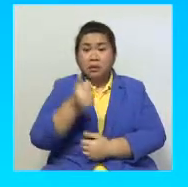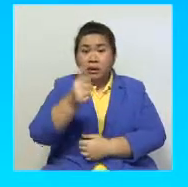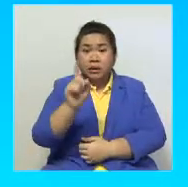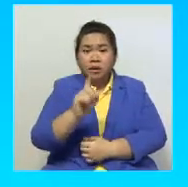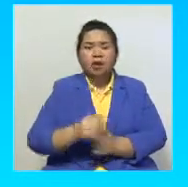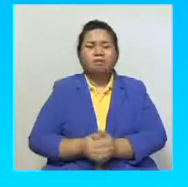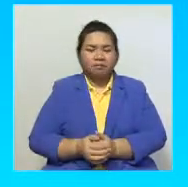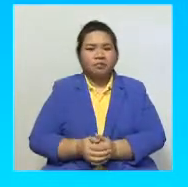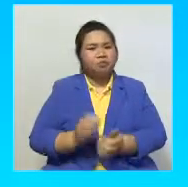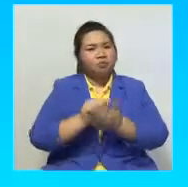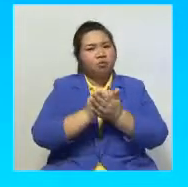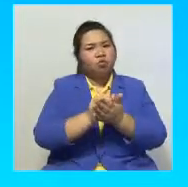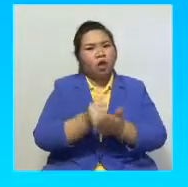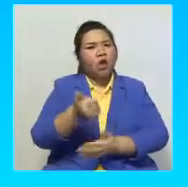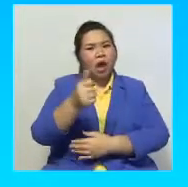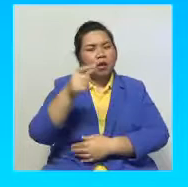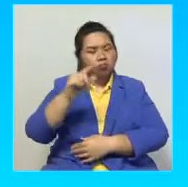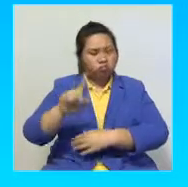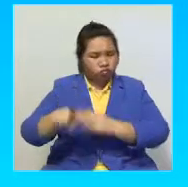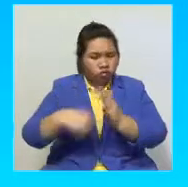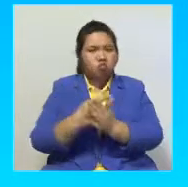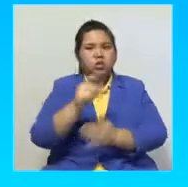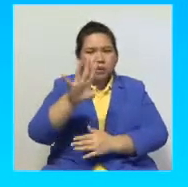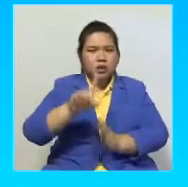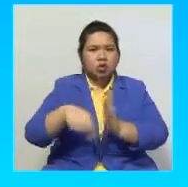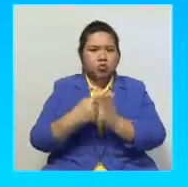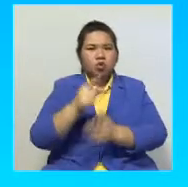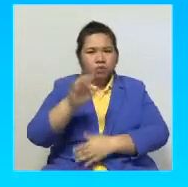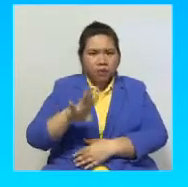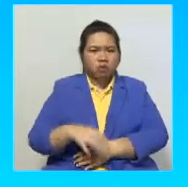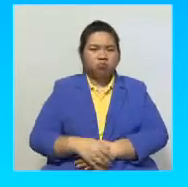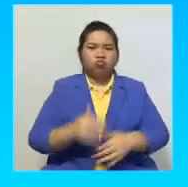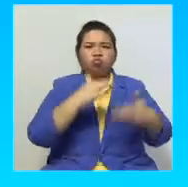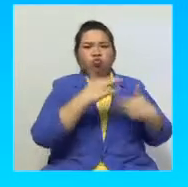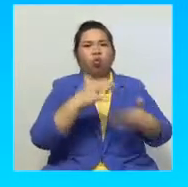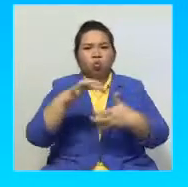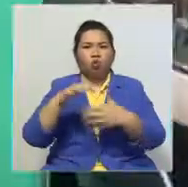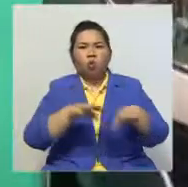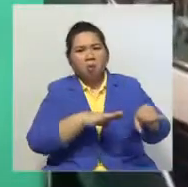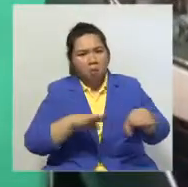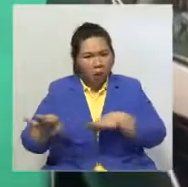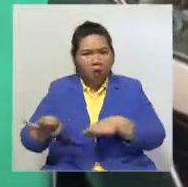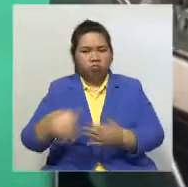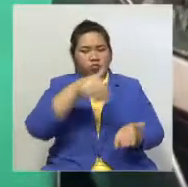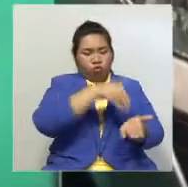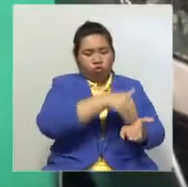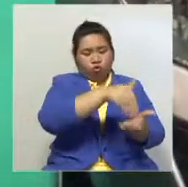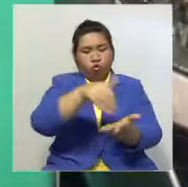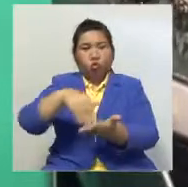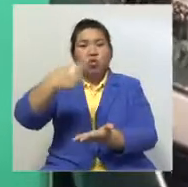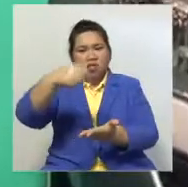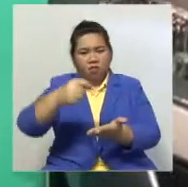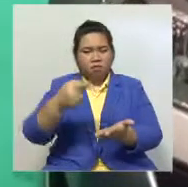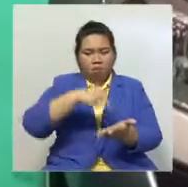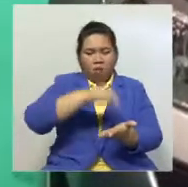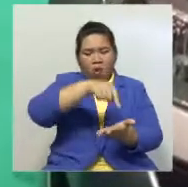ขาก็คือบริการได้ตลอด24ชั่วโมงส่งสินค้าได้พร้อมกันถึง10จุดหมายปลายทาง